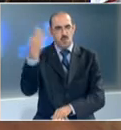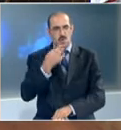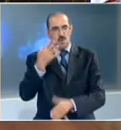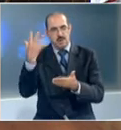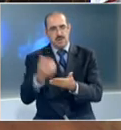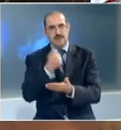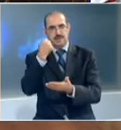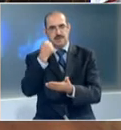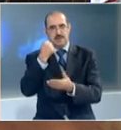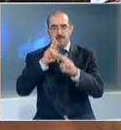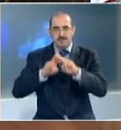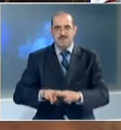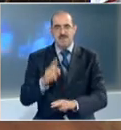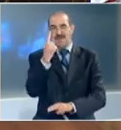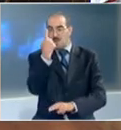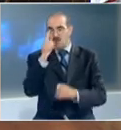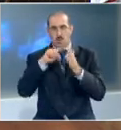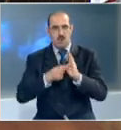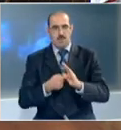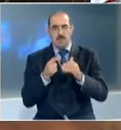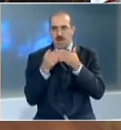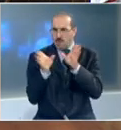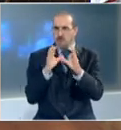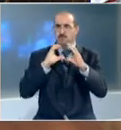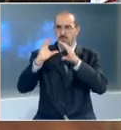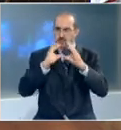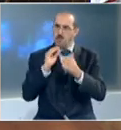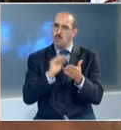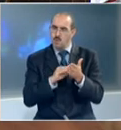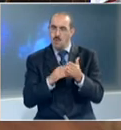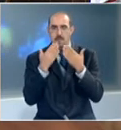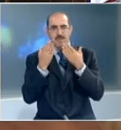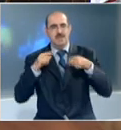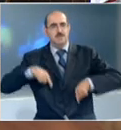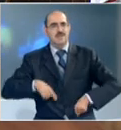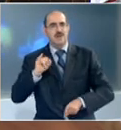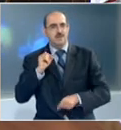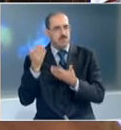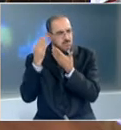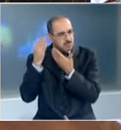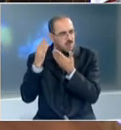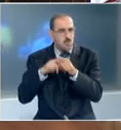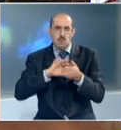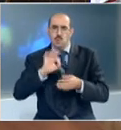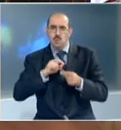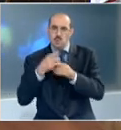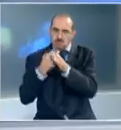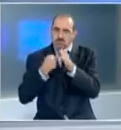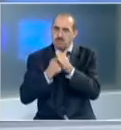البلدي، والباب الحوار راه مازال مفتوح. ونشكر وزارة الداخلية اللي راها تسعى معنا في